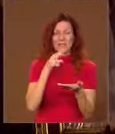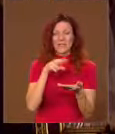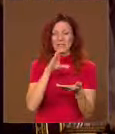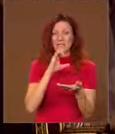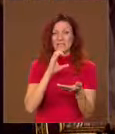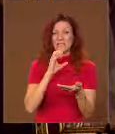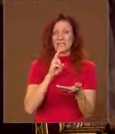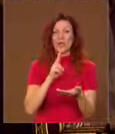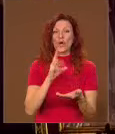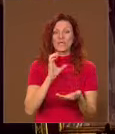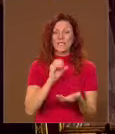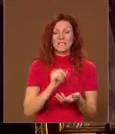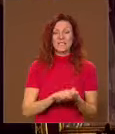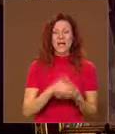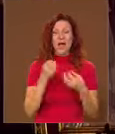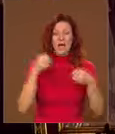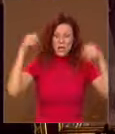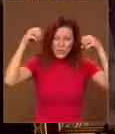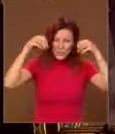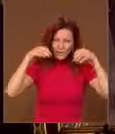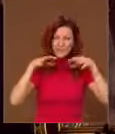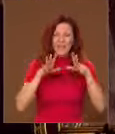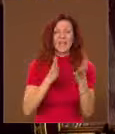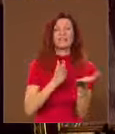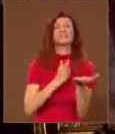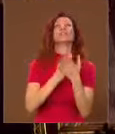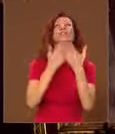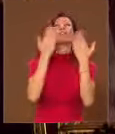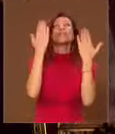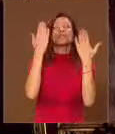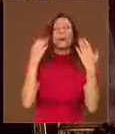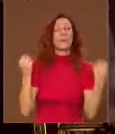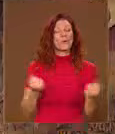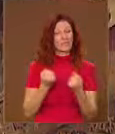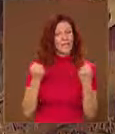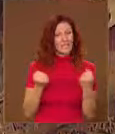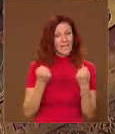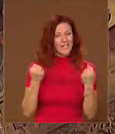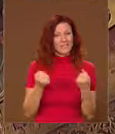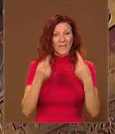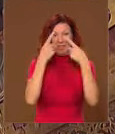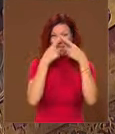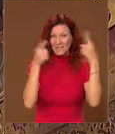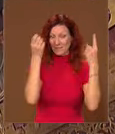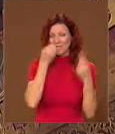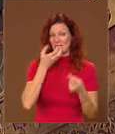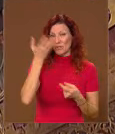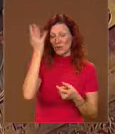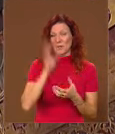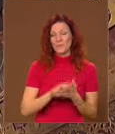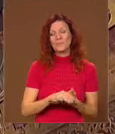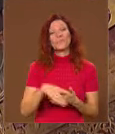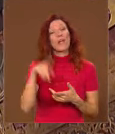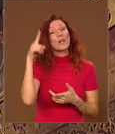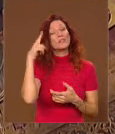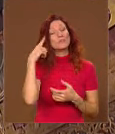и осветени чрез Божието действие, чрез силата и действието на Светия Дух, според